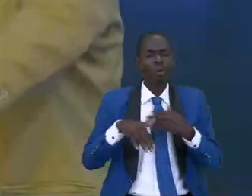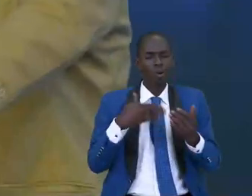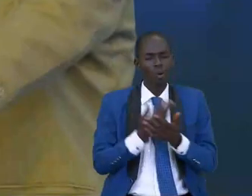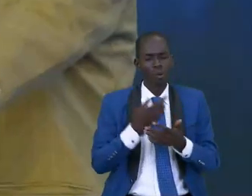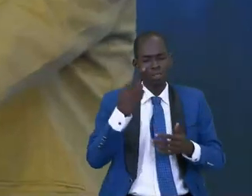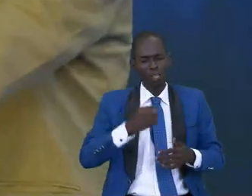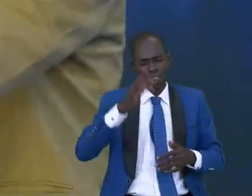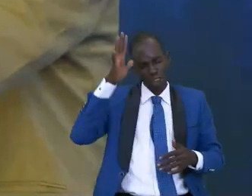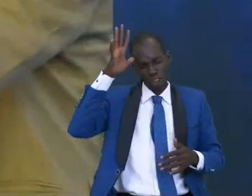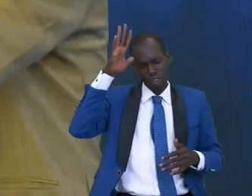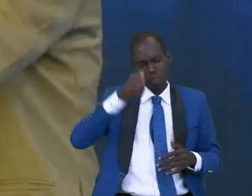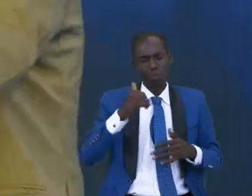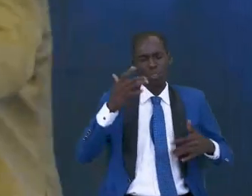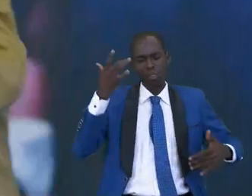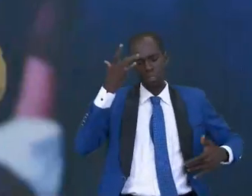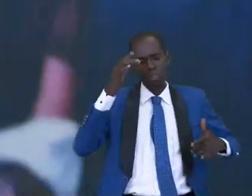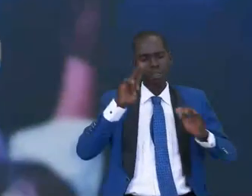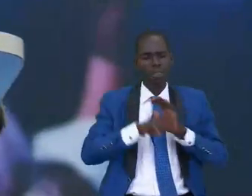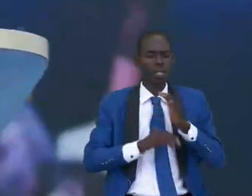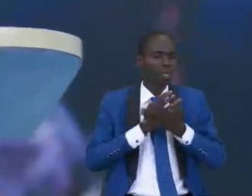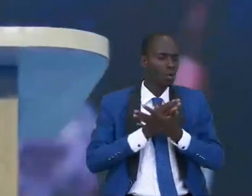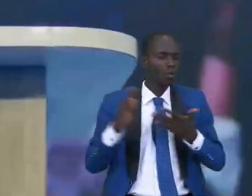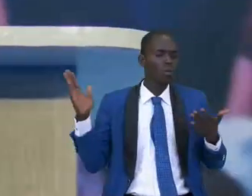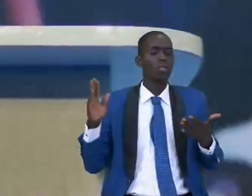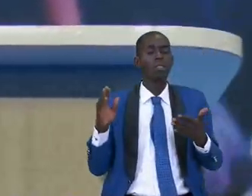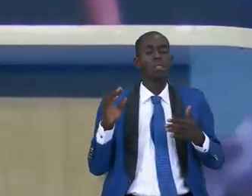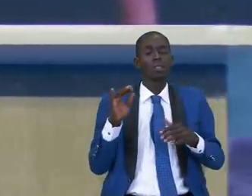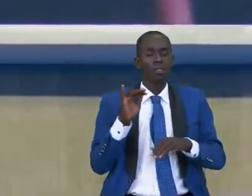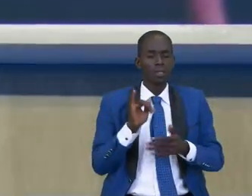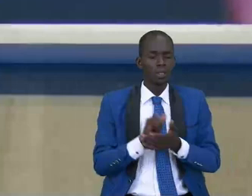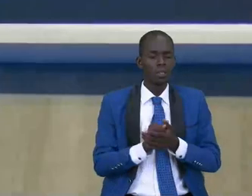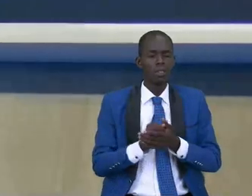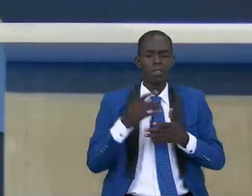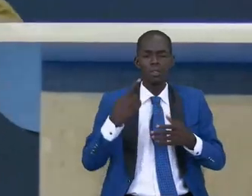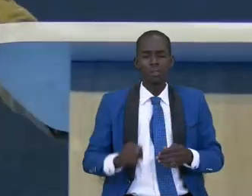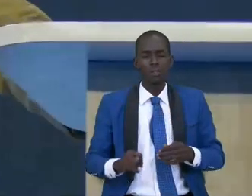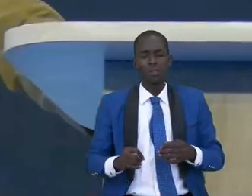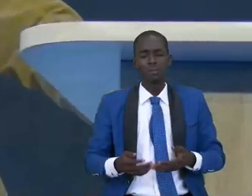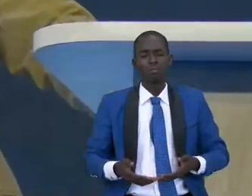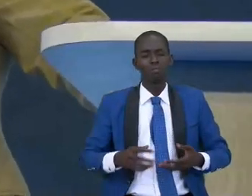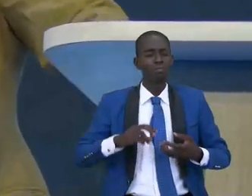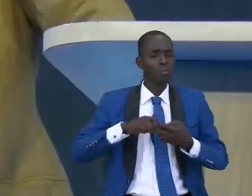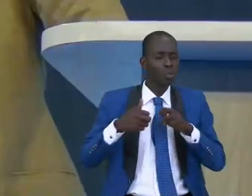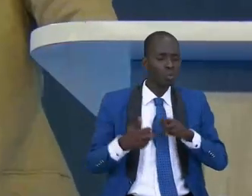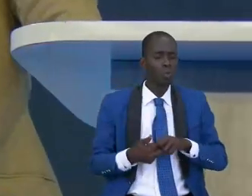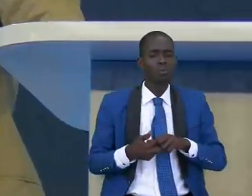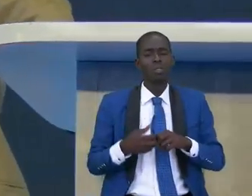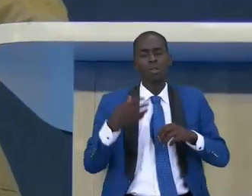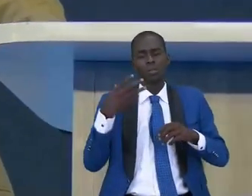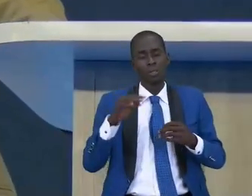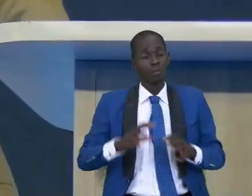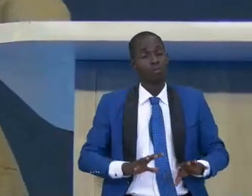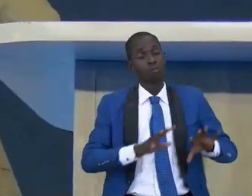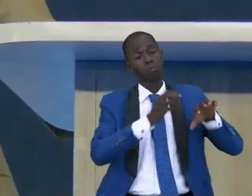Ôte ces maladies incurables de leur vie. Je prie que la montagne de